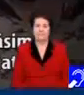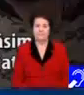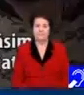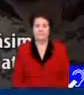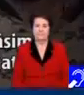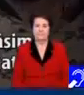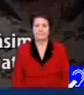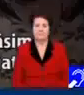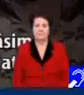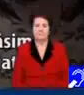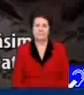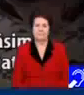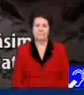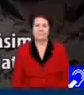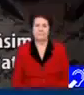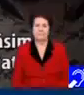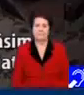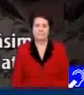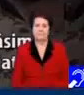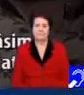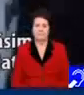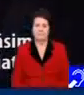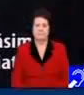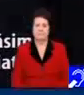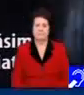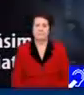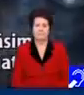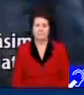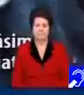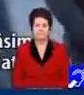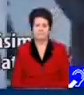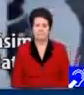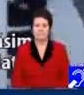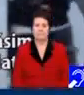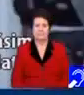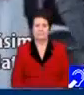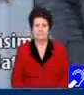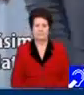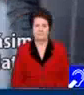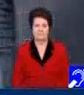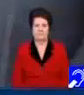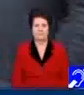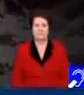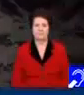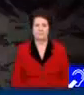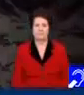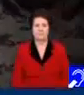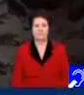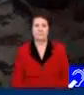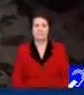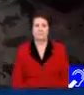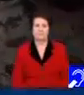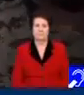يعني ممكن نقول حصلوا مهاجرين احياء للاسف حتى جثث لم نعثر على جثث لان البحر كان شديد الاغتراق متوقع